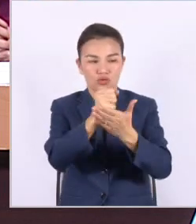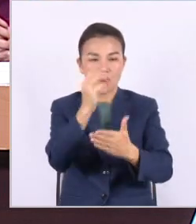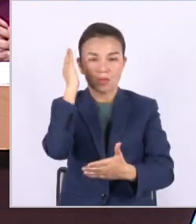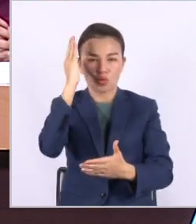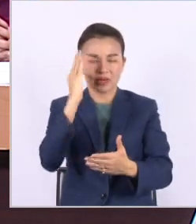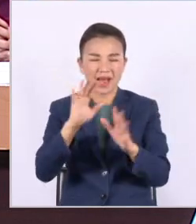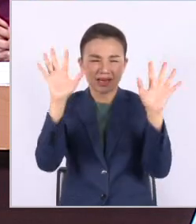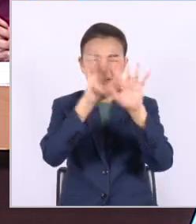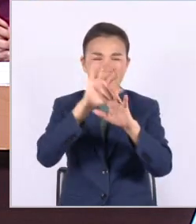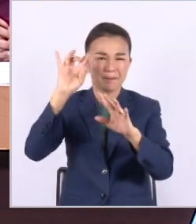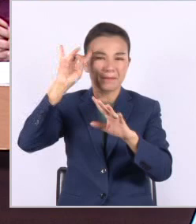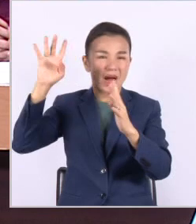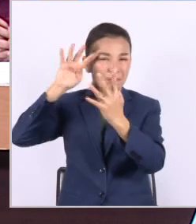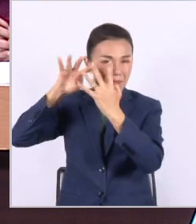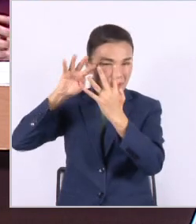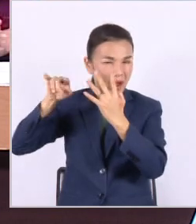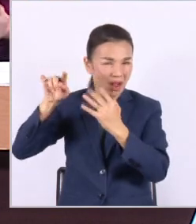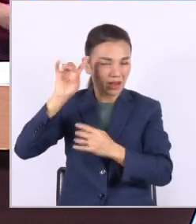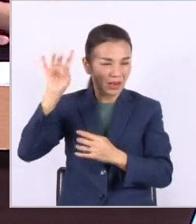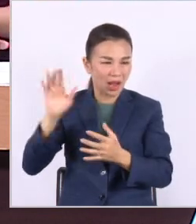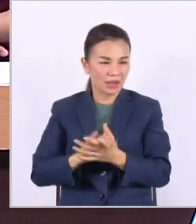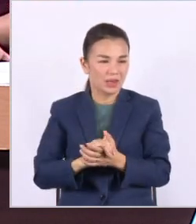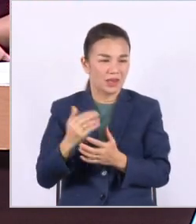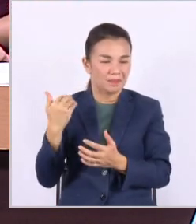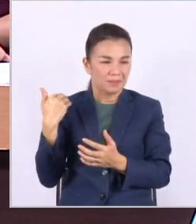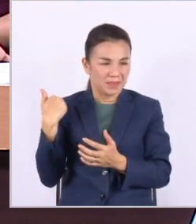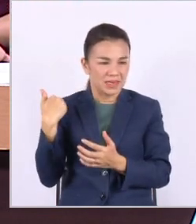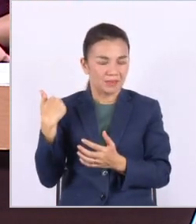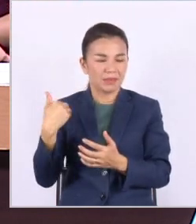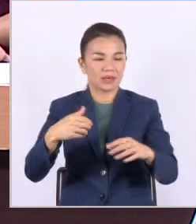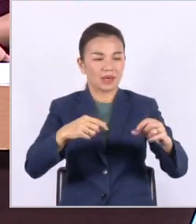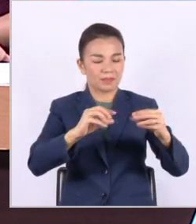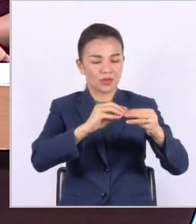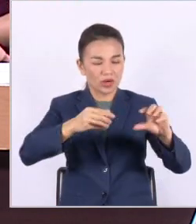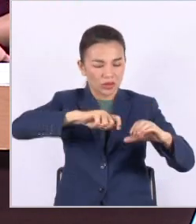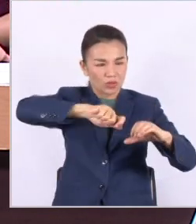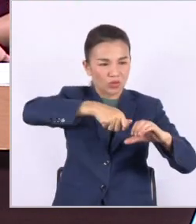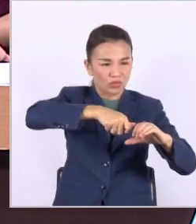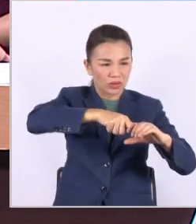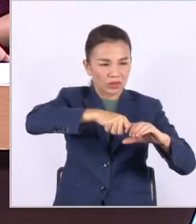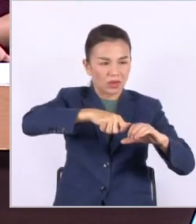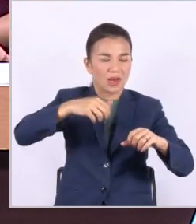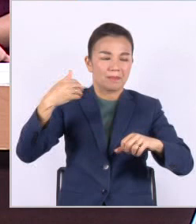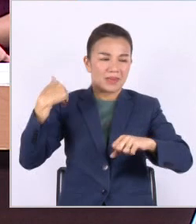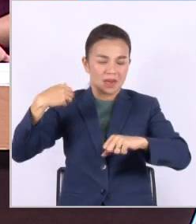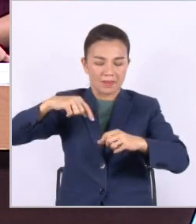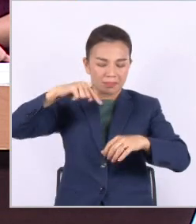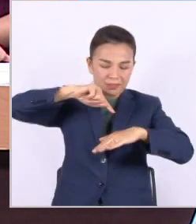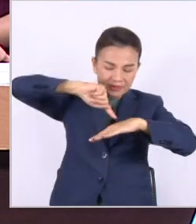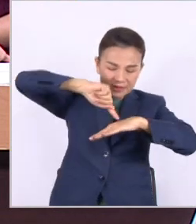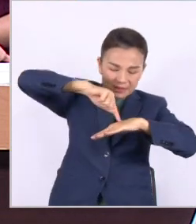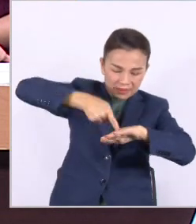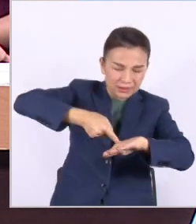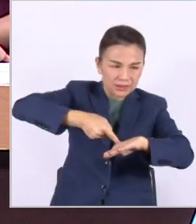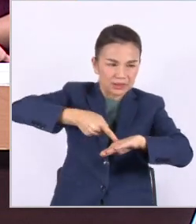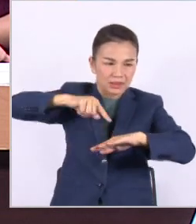นะคะแล้วก็ไปเอาเนี่ยลักษณะเป็นน็อตที่มันเป็นชิ้นส่วนของรถมอเตอร์ไซค์และเอามาสวมใส่ร่างกายมีทั้งแขนมีทั้